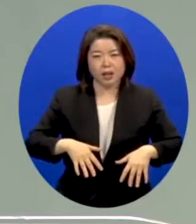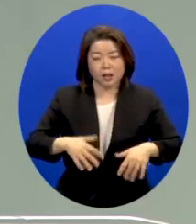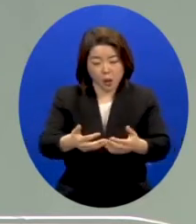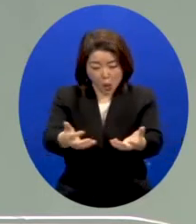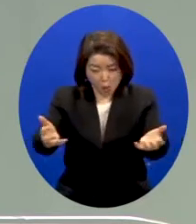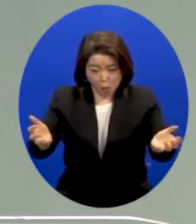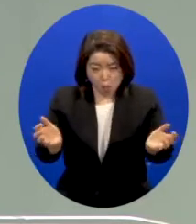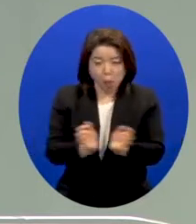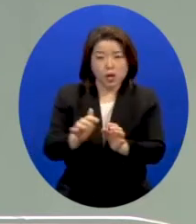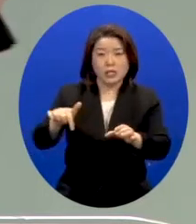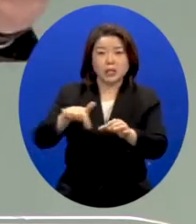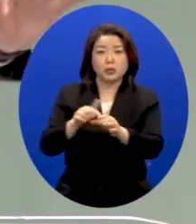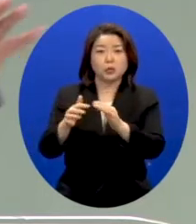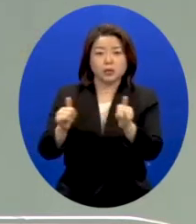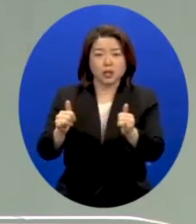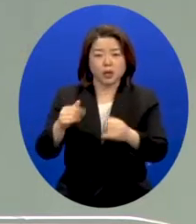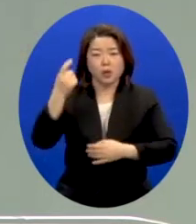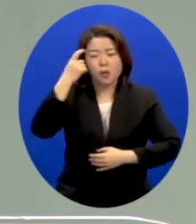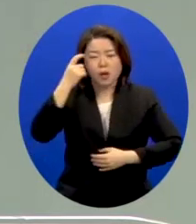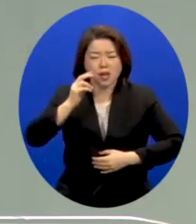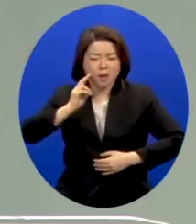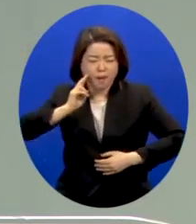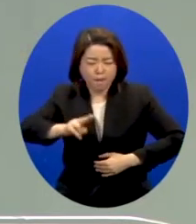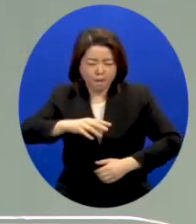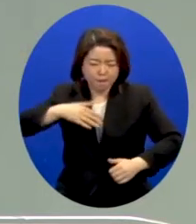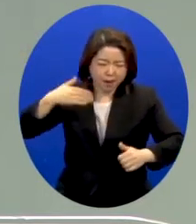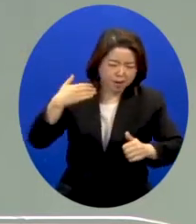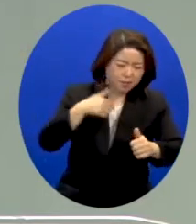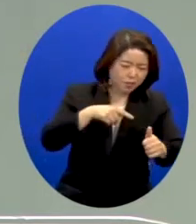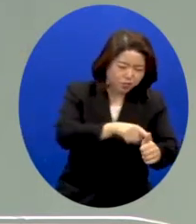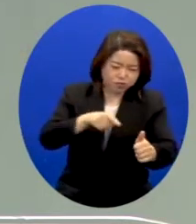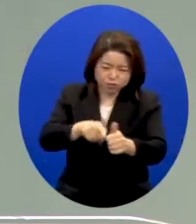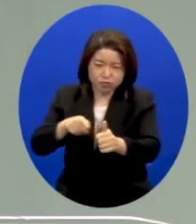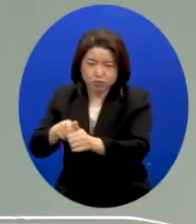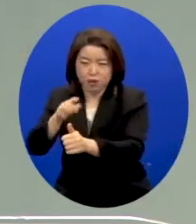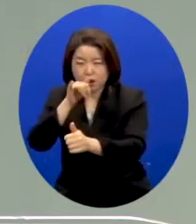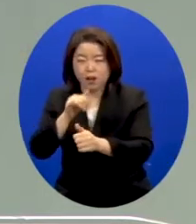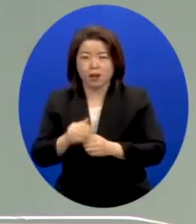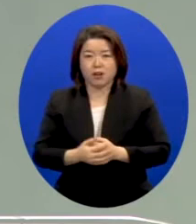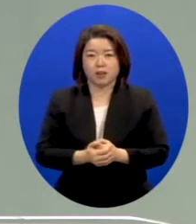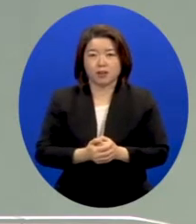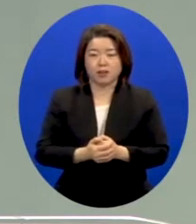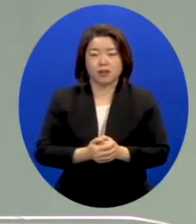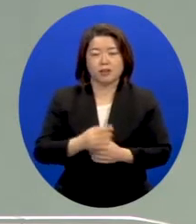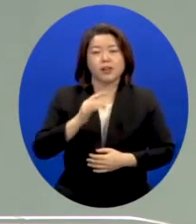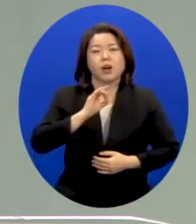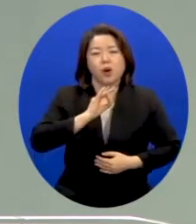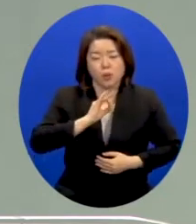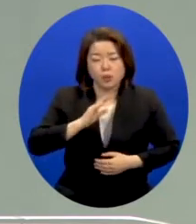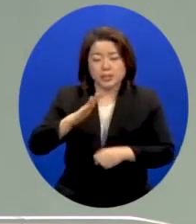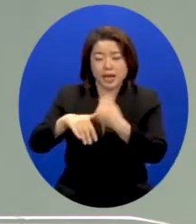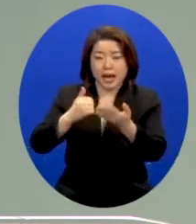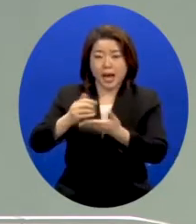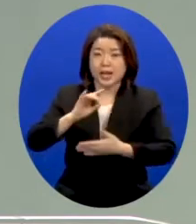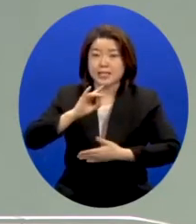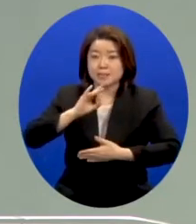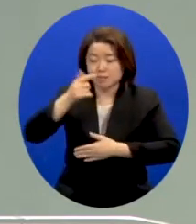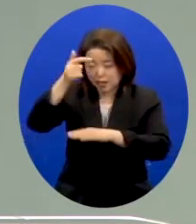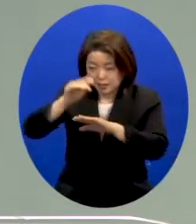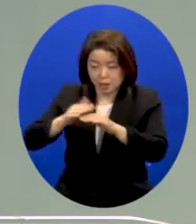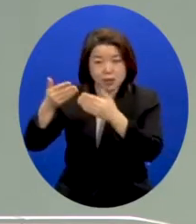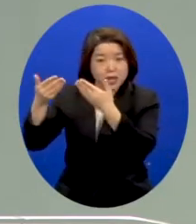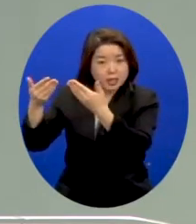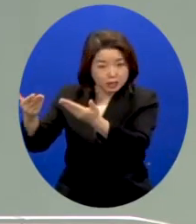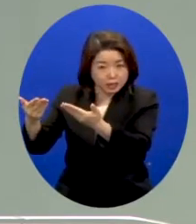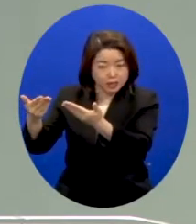기독교인들을 왜 그렇게 무자비하게 죽인 겁니까 오직 하나님만 예배하게 따는 말이 로마 황제에게